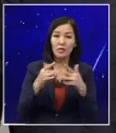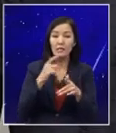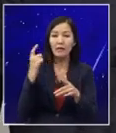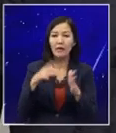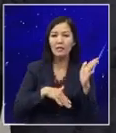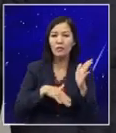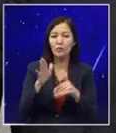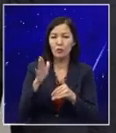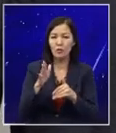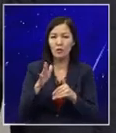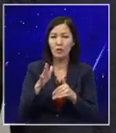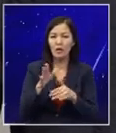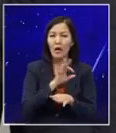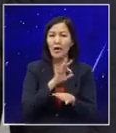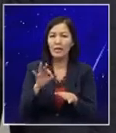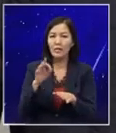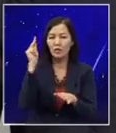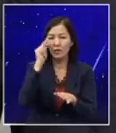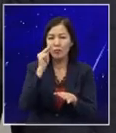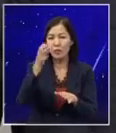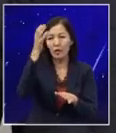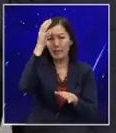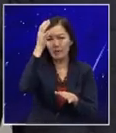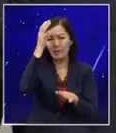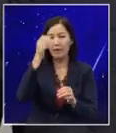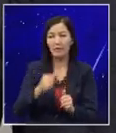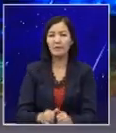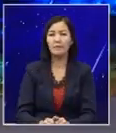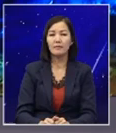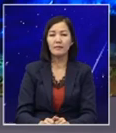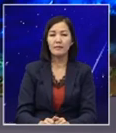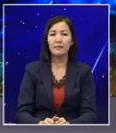хозяйства, отличник народного образования. Это редко кому давалось.